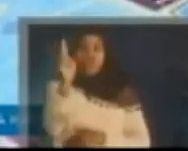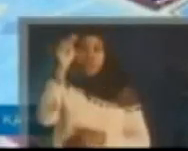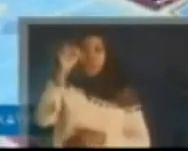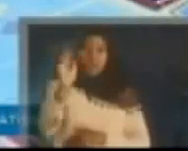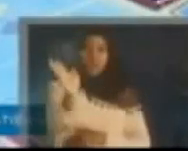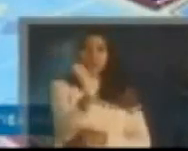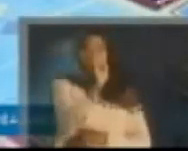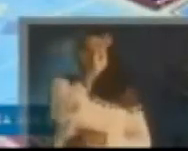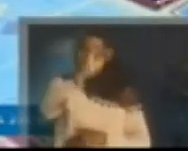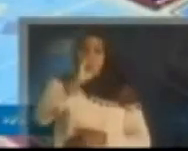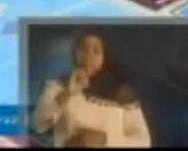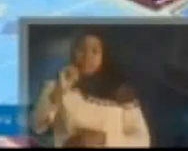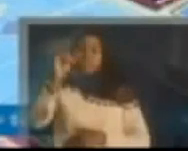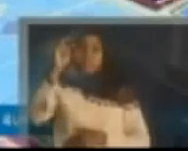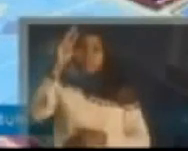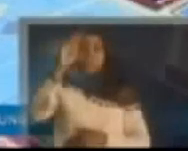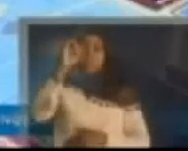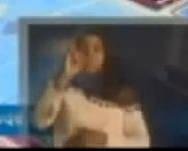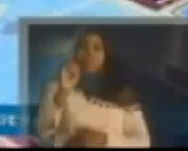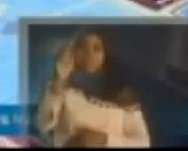Mwenyekiti wa kamati ya kanuni.